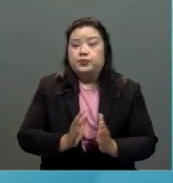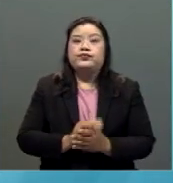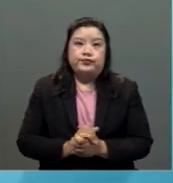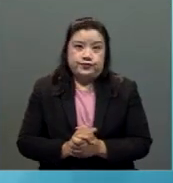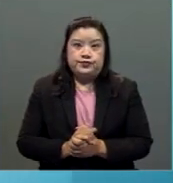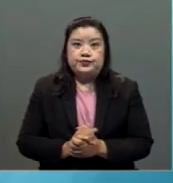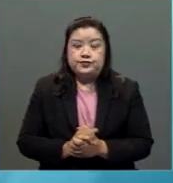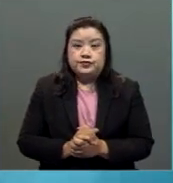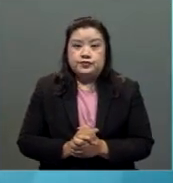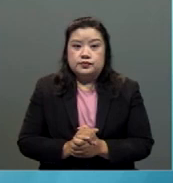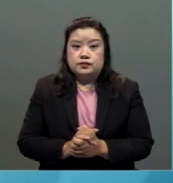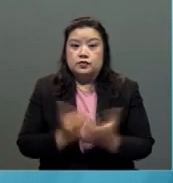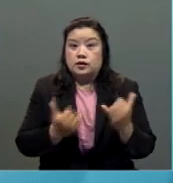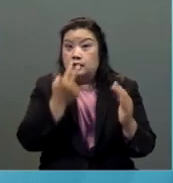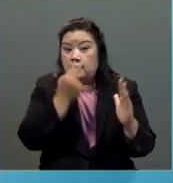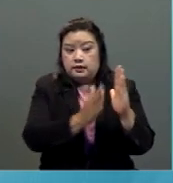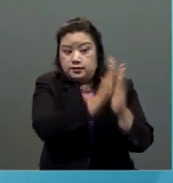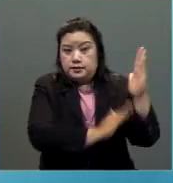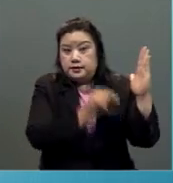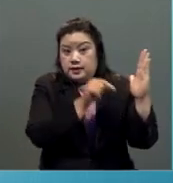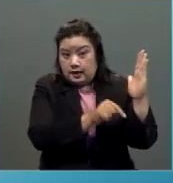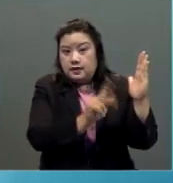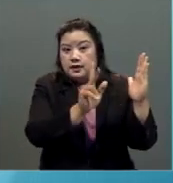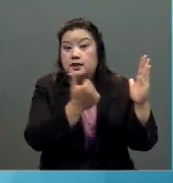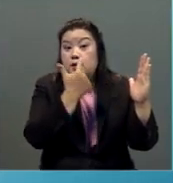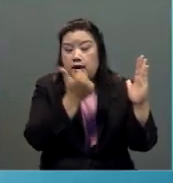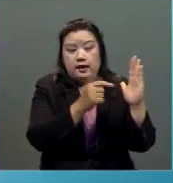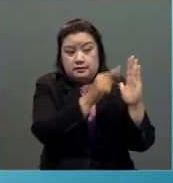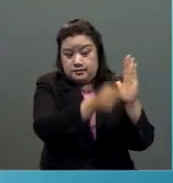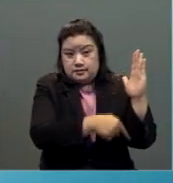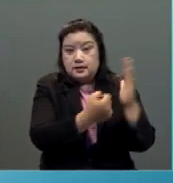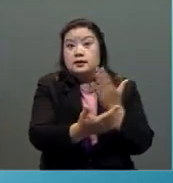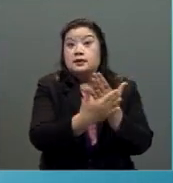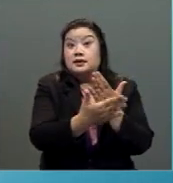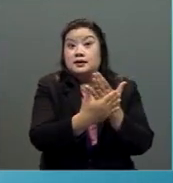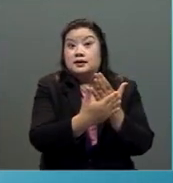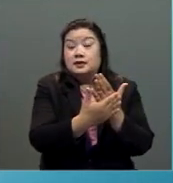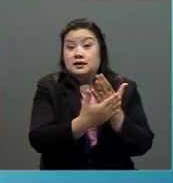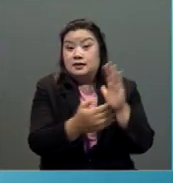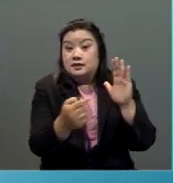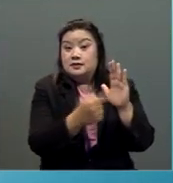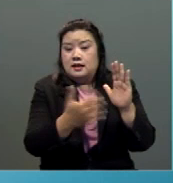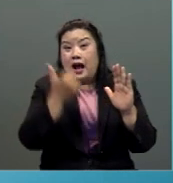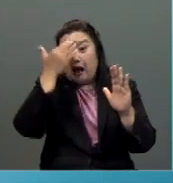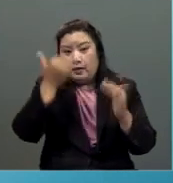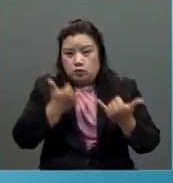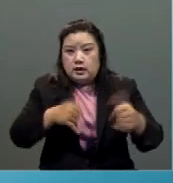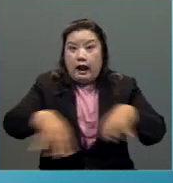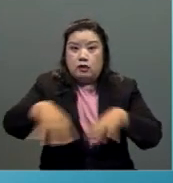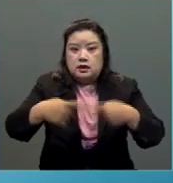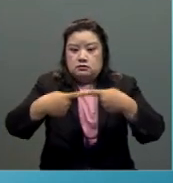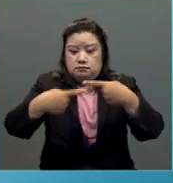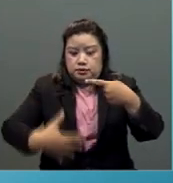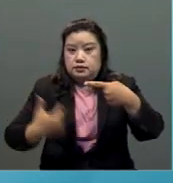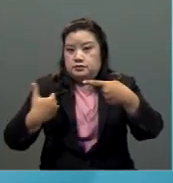นี่คือสิ่งที่ต้องบอกทุกท่านนะครับว่าจังหวัดต่างๆเหล่านี้เราใส่ขึ้นมาเป็นท็อป10นะฮะถึงปทุมธ